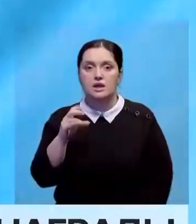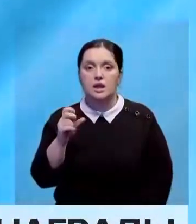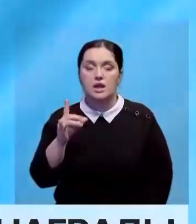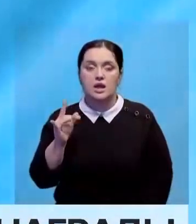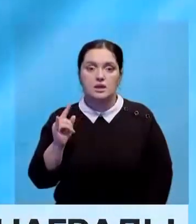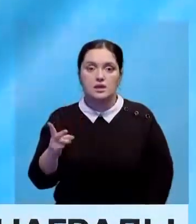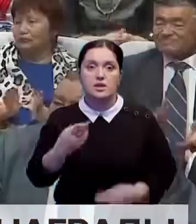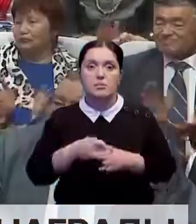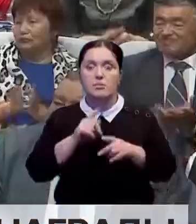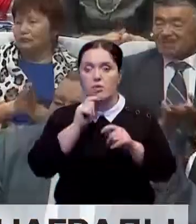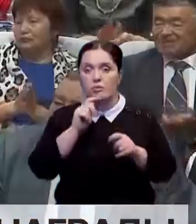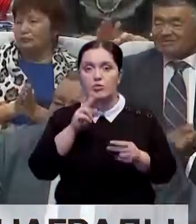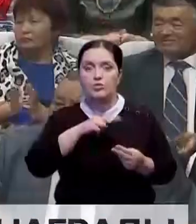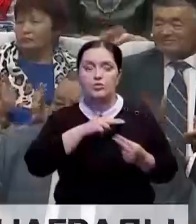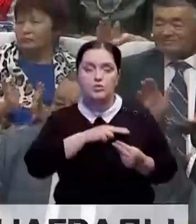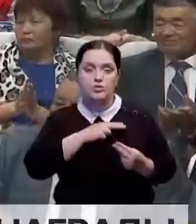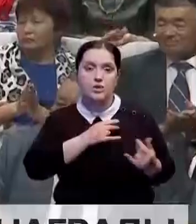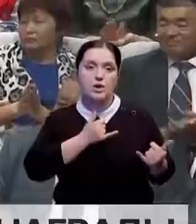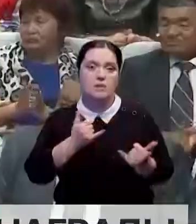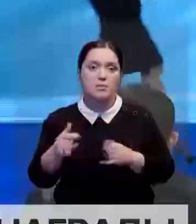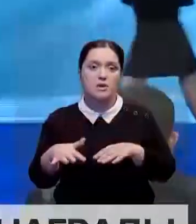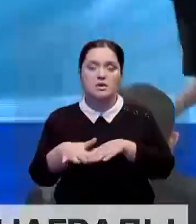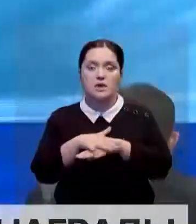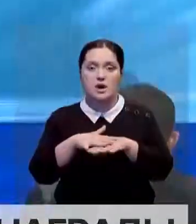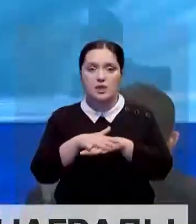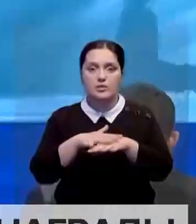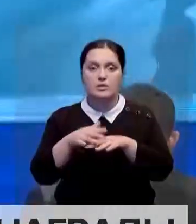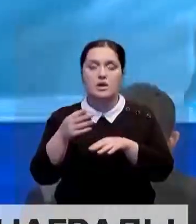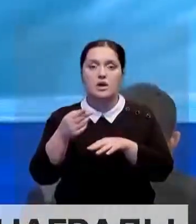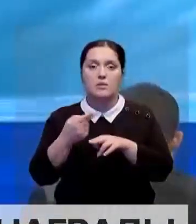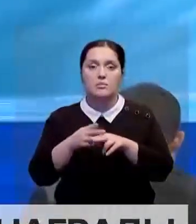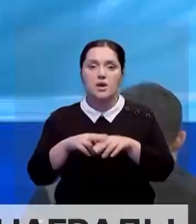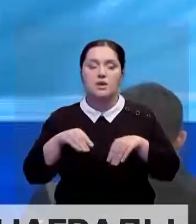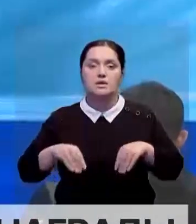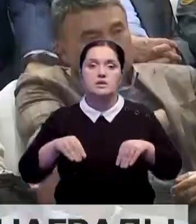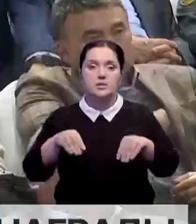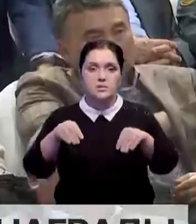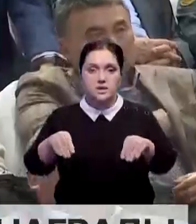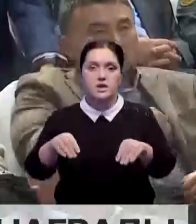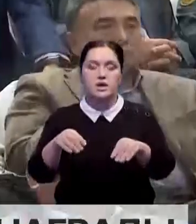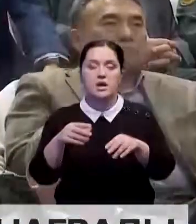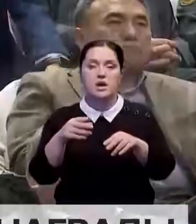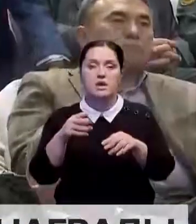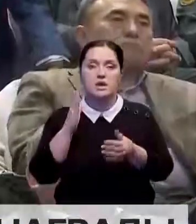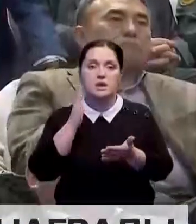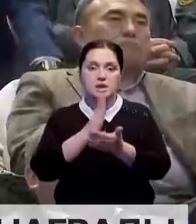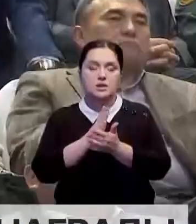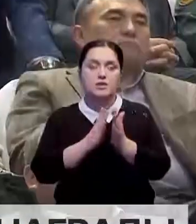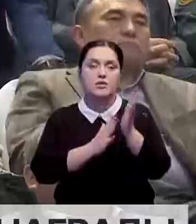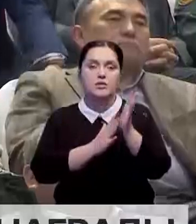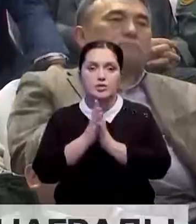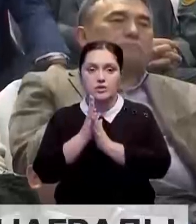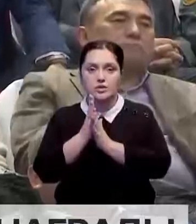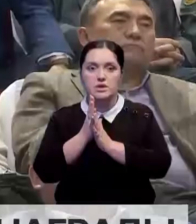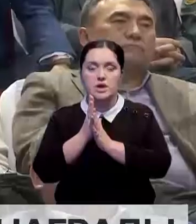праздника нашли и тех, кто трудится на благо народа в агросфере. А это животноводы, хлеборобы и земледельцы. В этом году в этой отрасли наблюдается значительный рост,